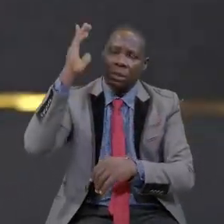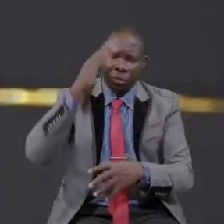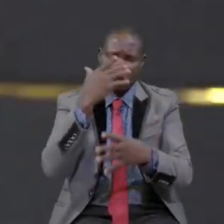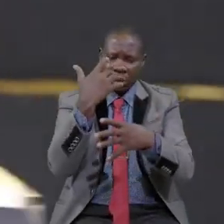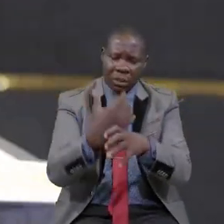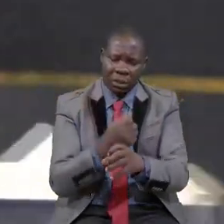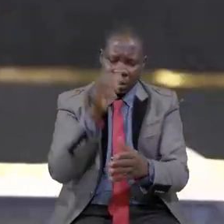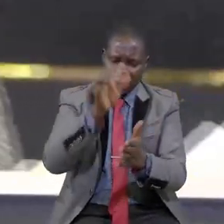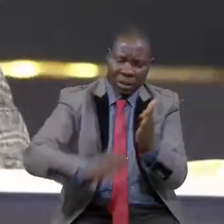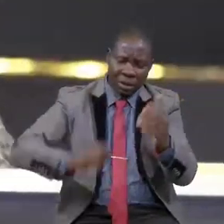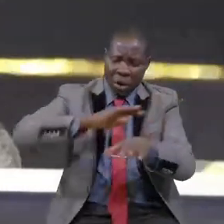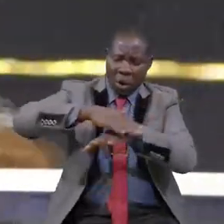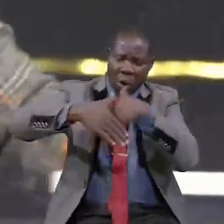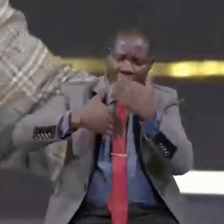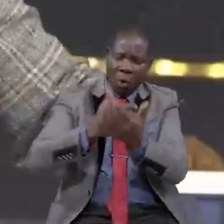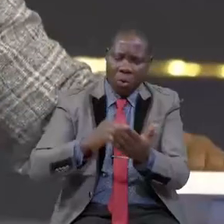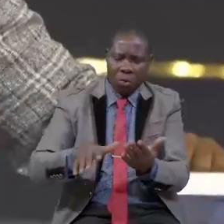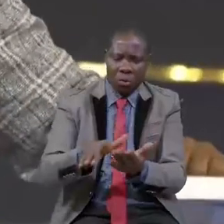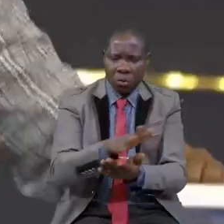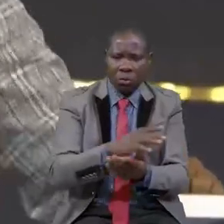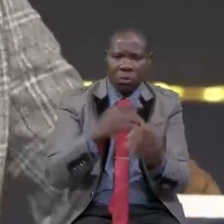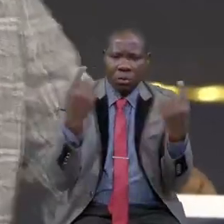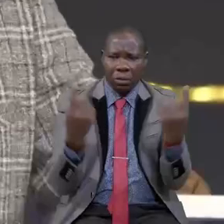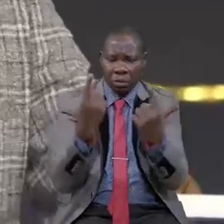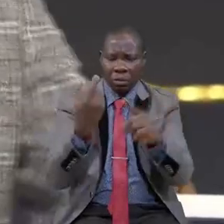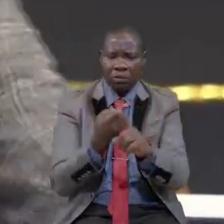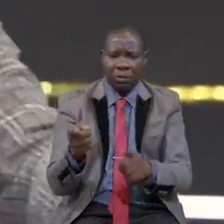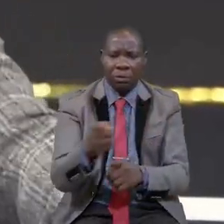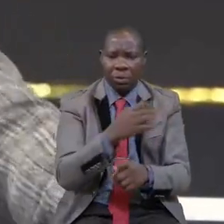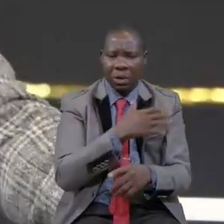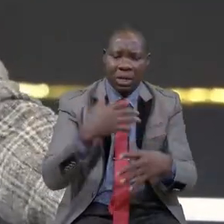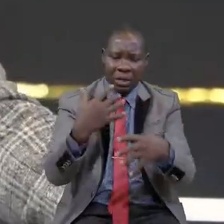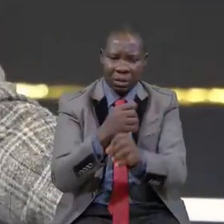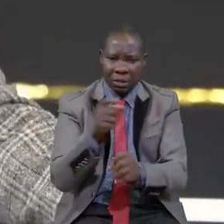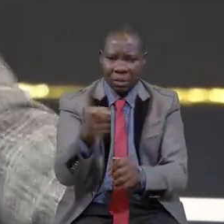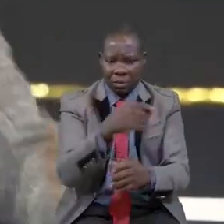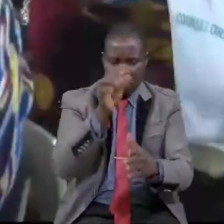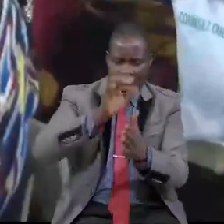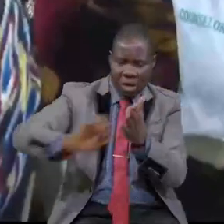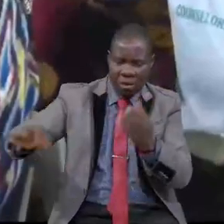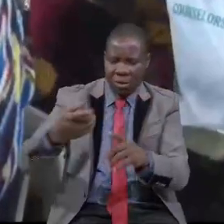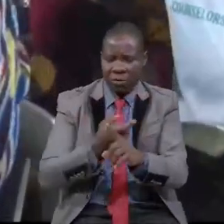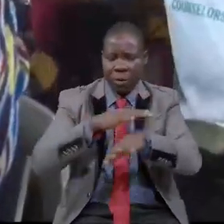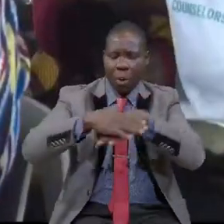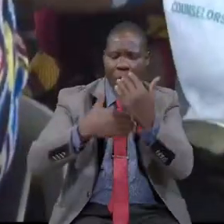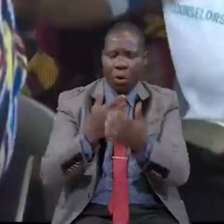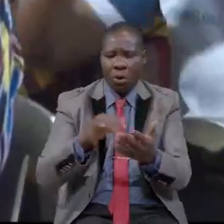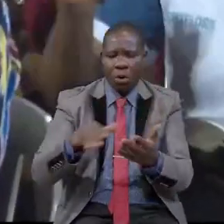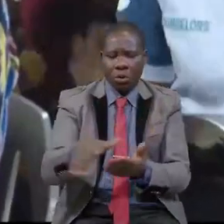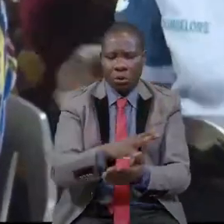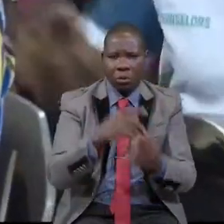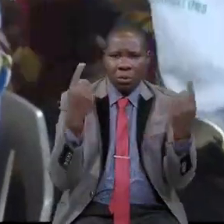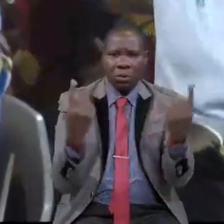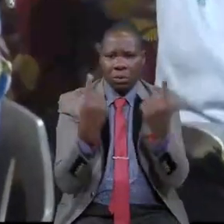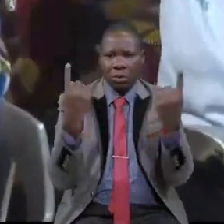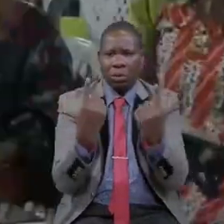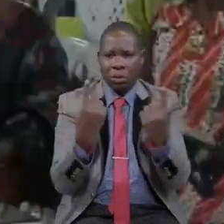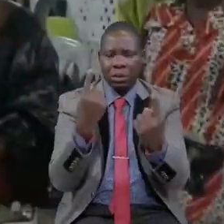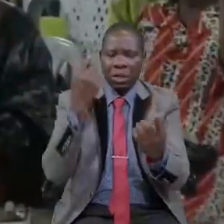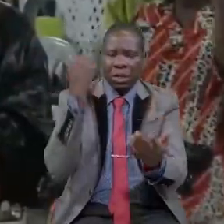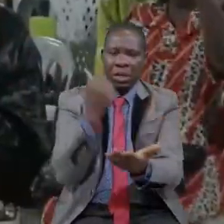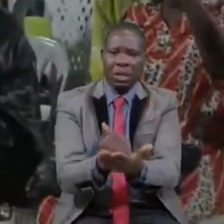de ta vie et il te sortira de ces iniquités. Quelqu'un crie